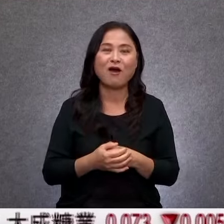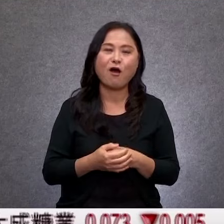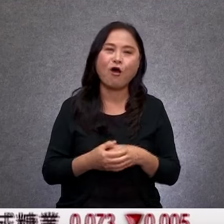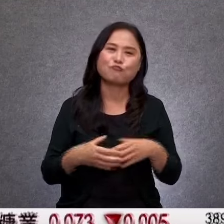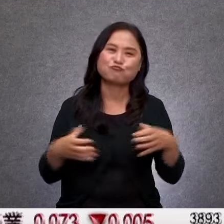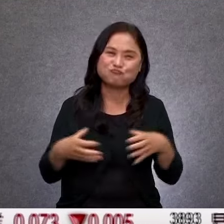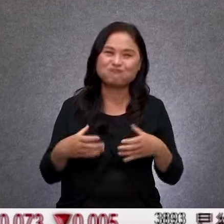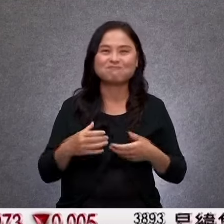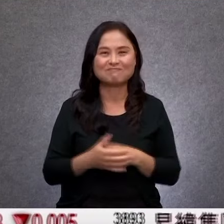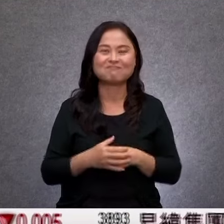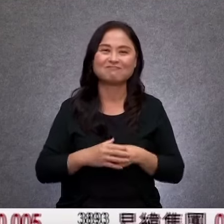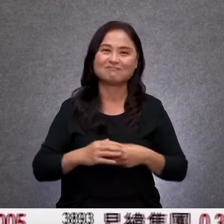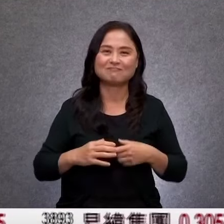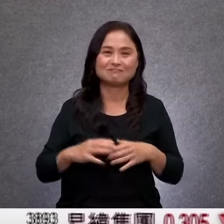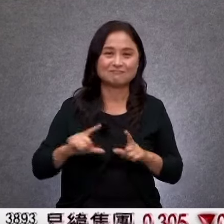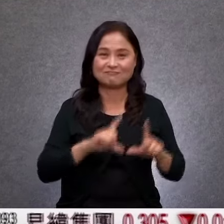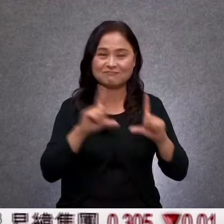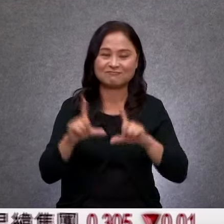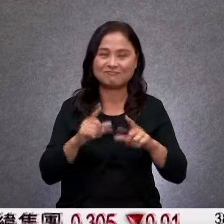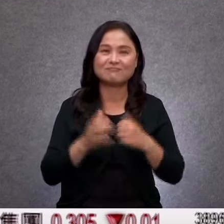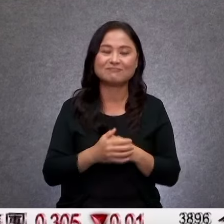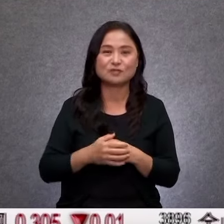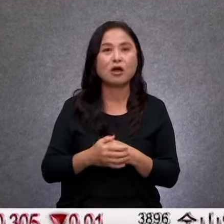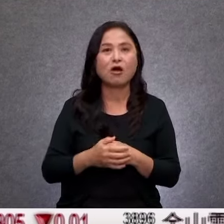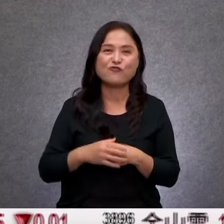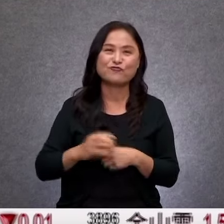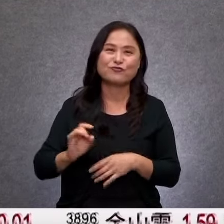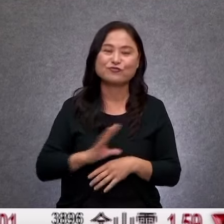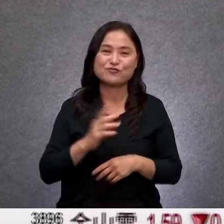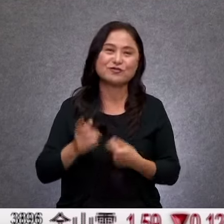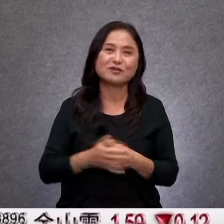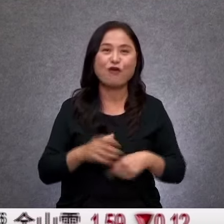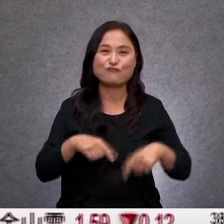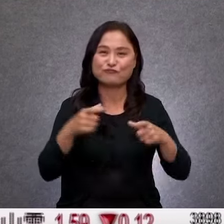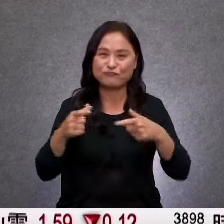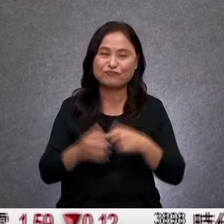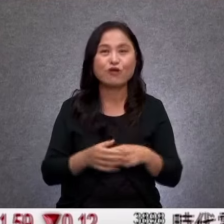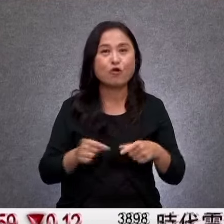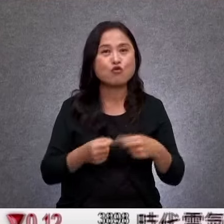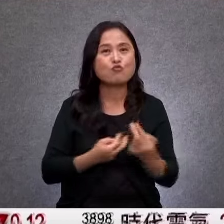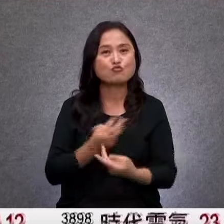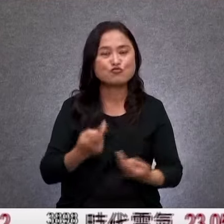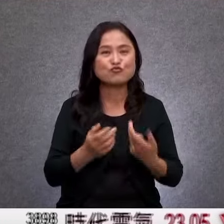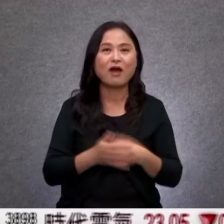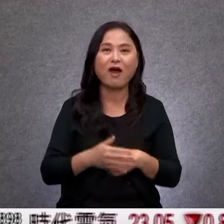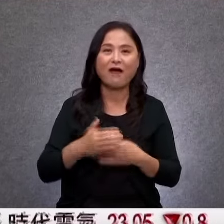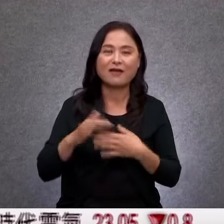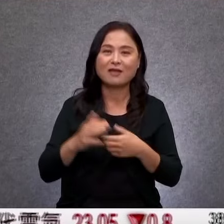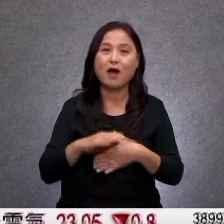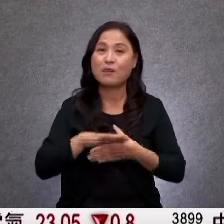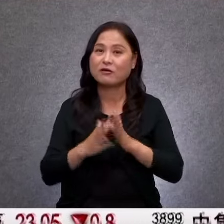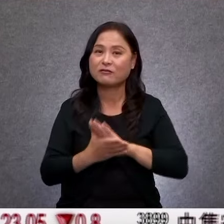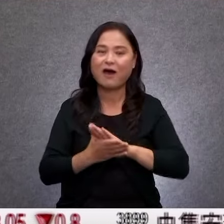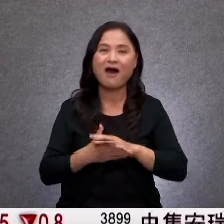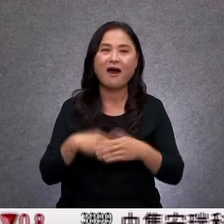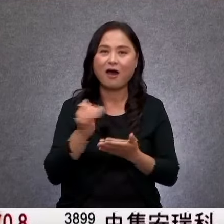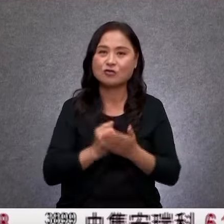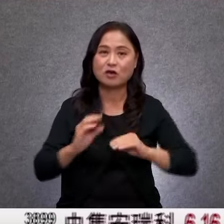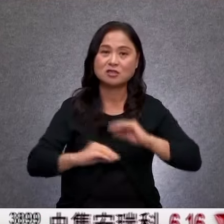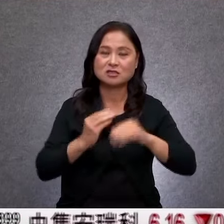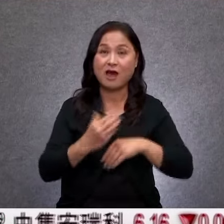包容共多元共融，有郊野公園，有其他嘅設施，有文化藝術嘅設